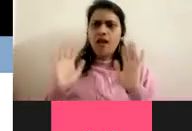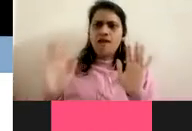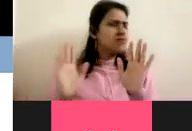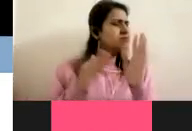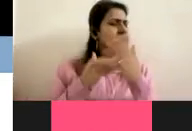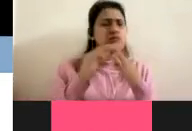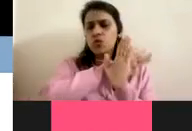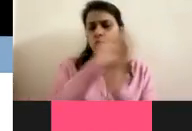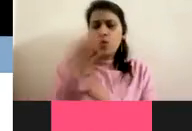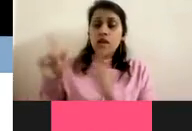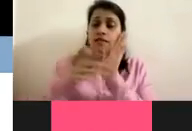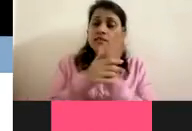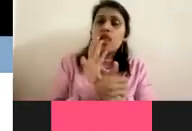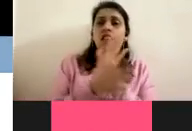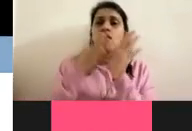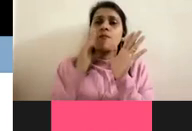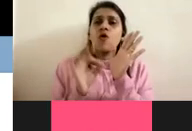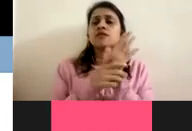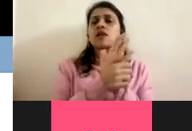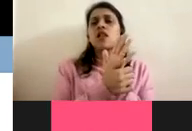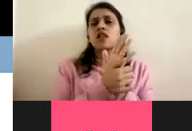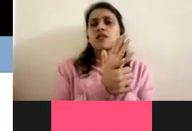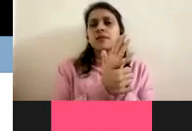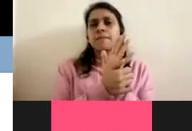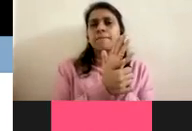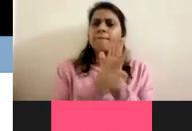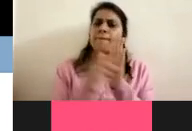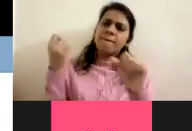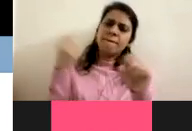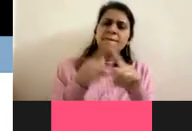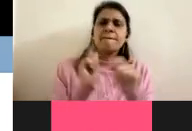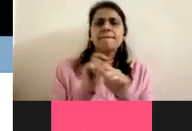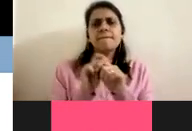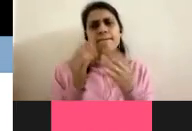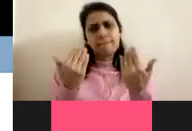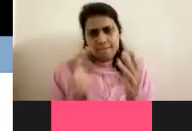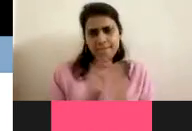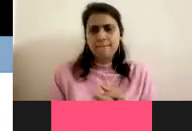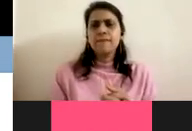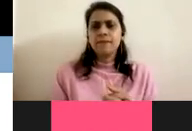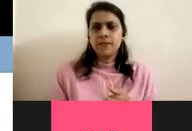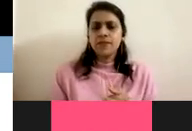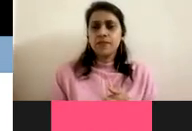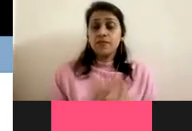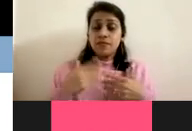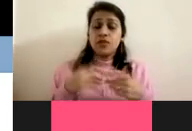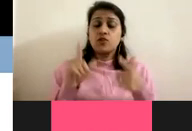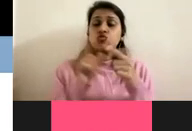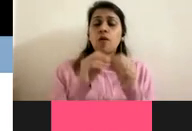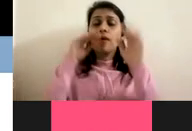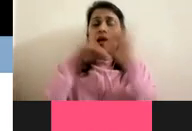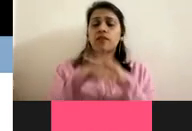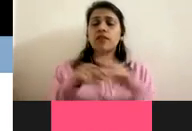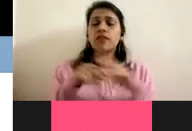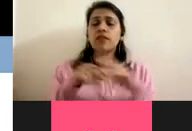नो एबिलिटी, हमारा जॉब ये है आप कर सकते, लाइक जैसे शुभम ने क्लियरली कहा है मेरा जॉब का रिक्वायरमेंट ये है, आप मीट